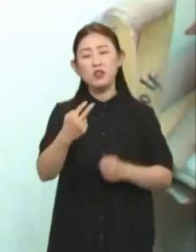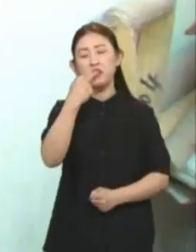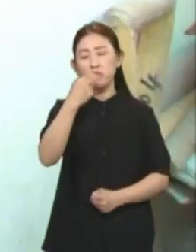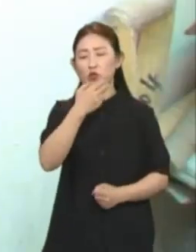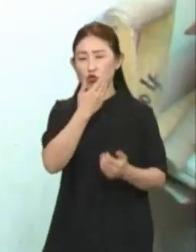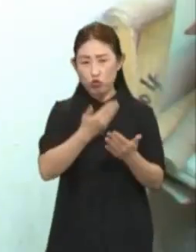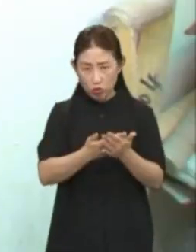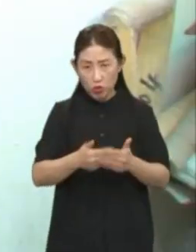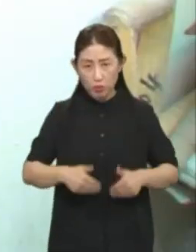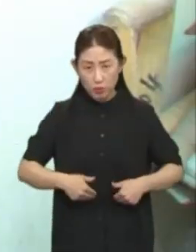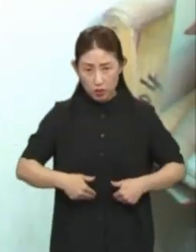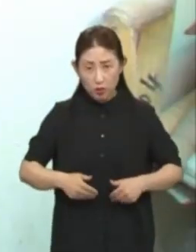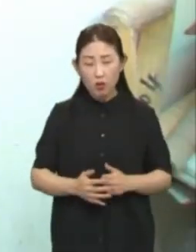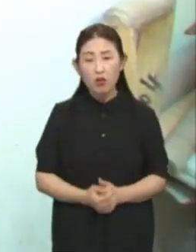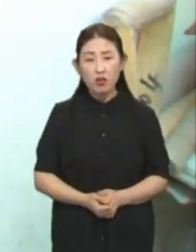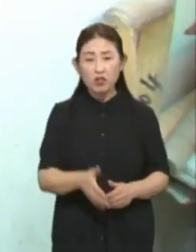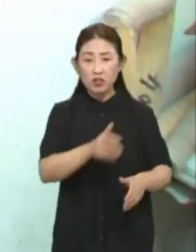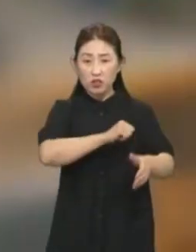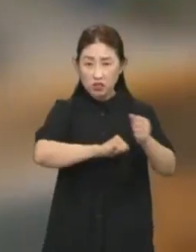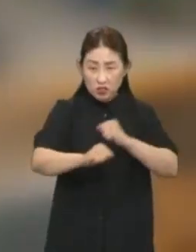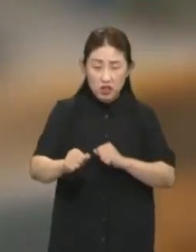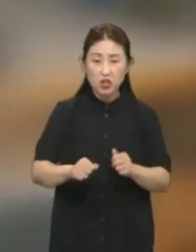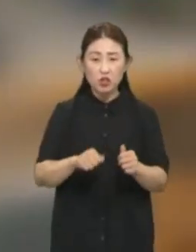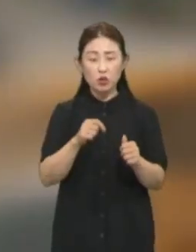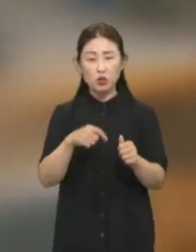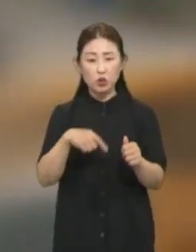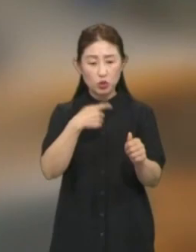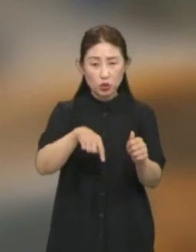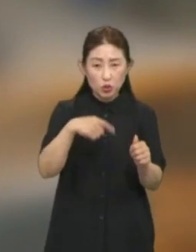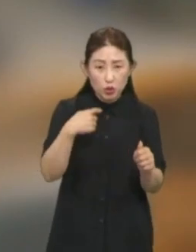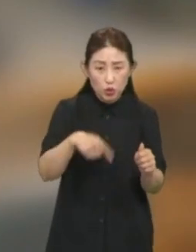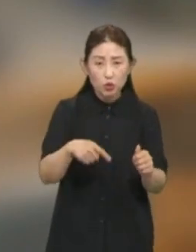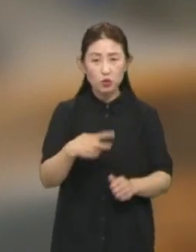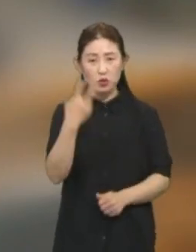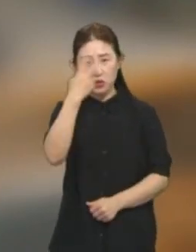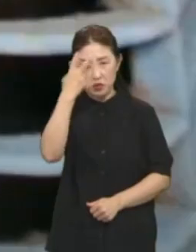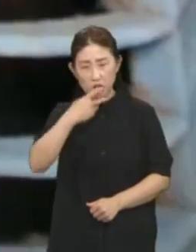직결된다며 노동당구가 적극적인지도 점검을 요구했습니다